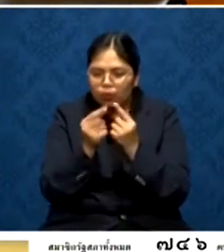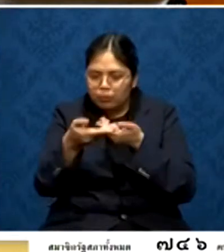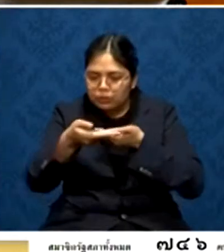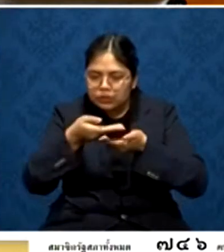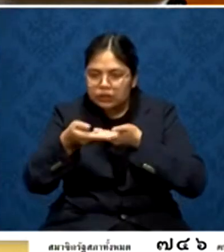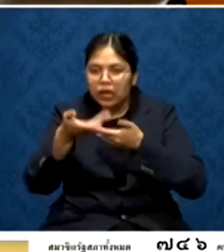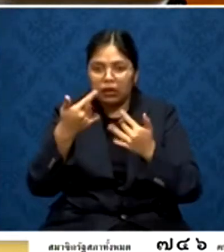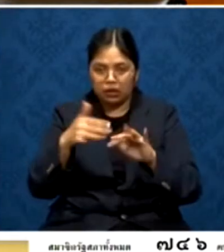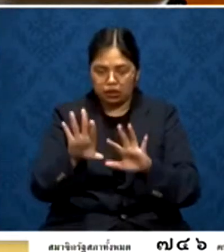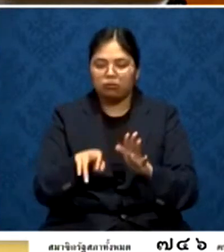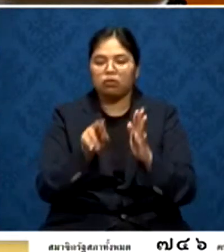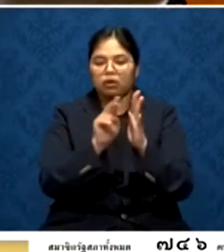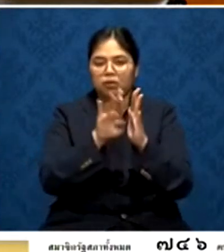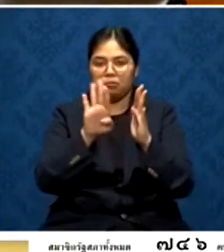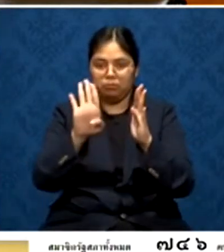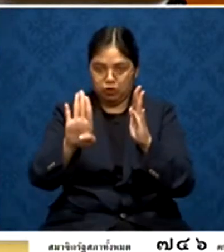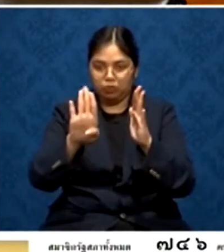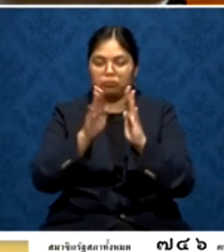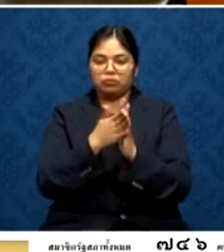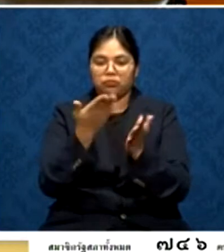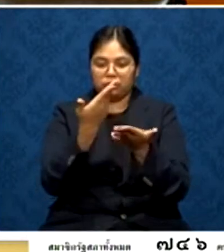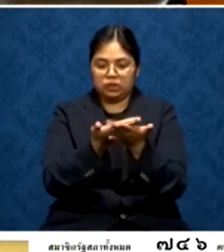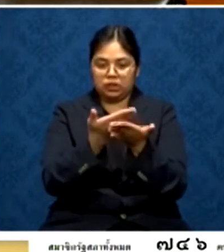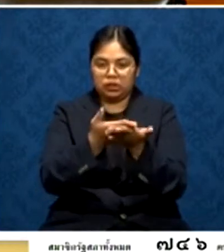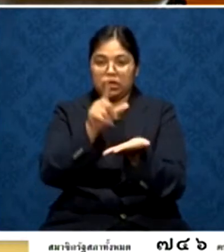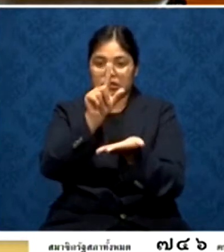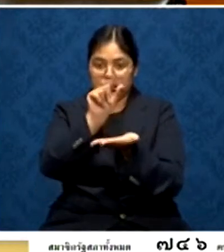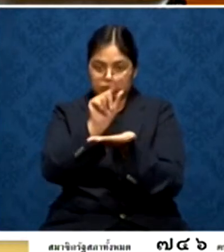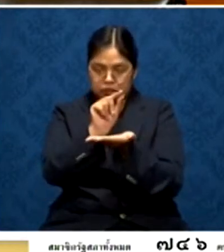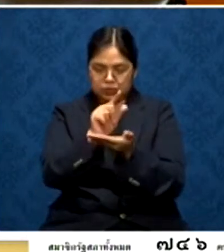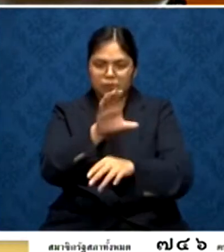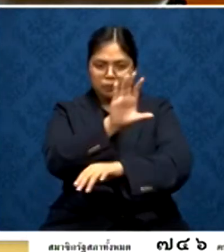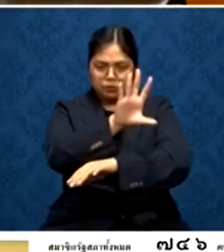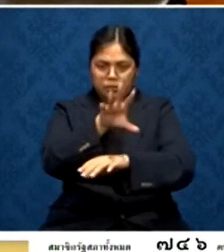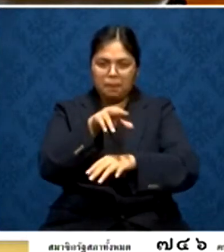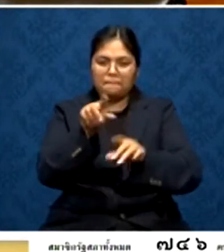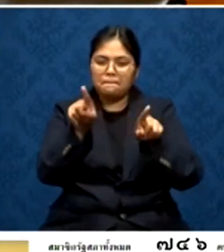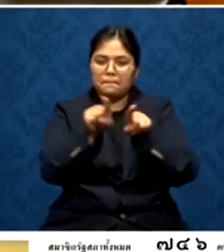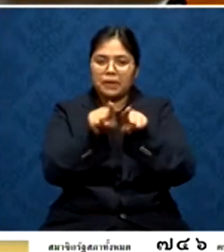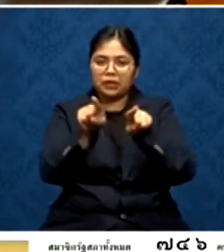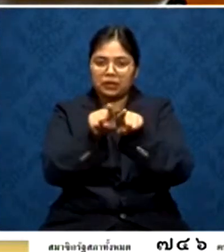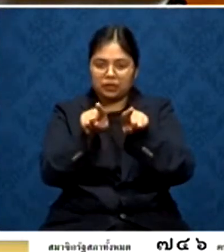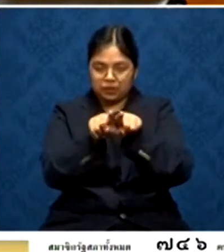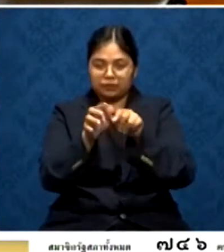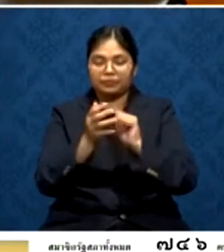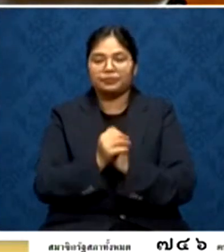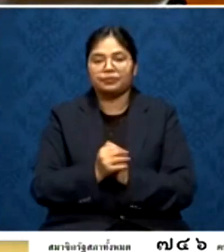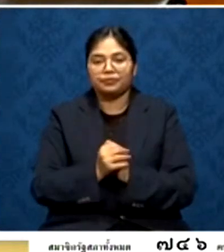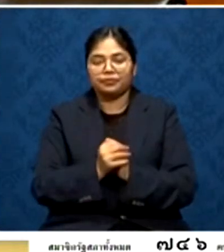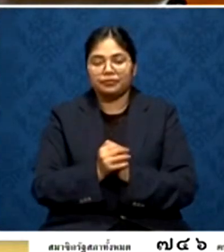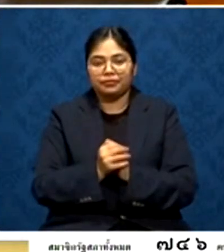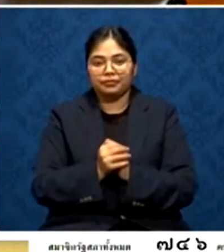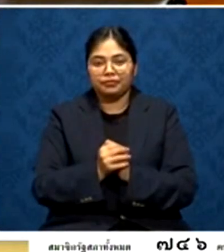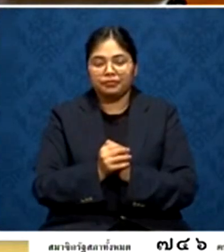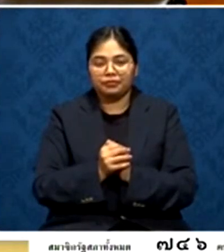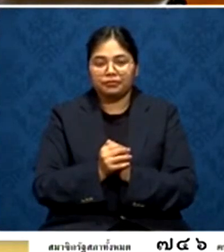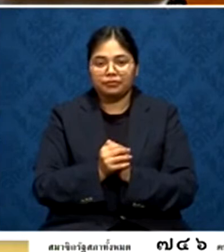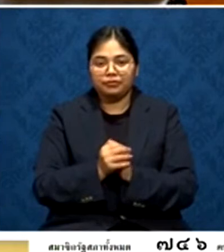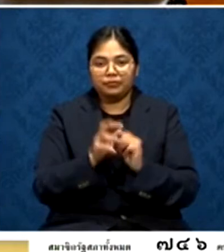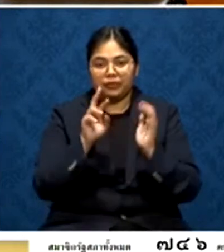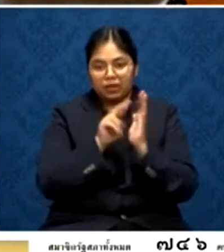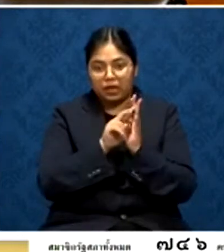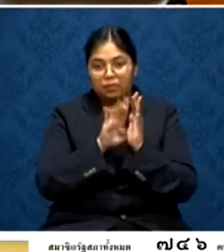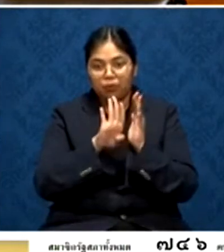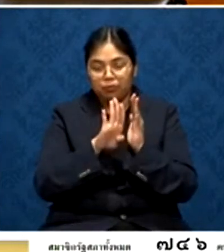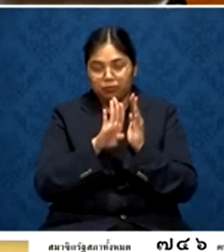ารแต่ละเส้นทางเป็นระบบเดียวกันหรือที่เรียกกันว่าระบบตั๋วร่ว